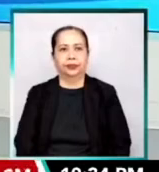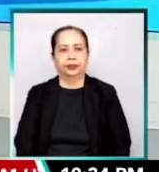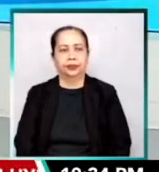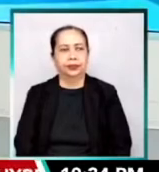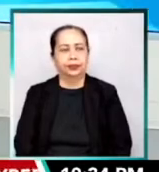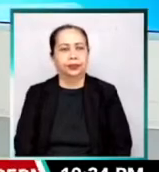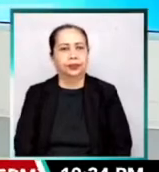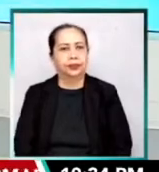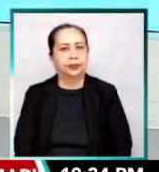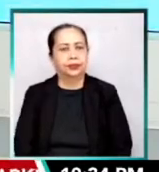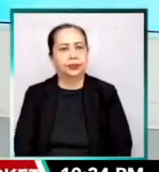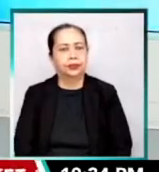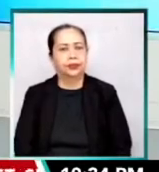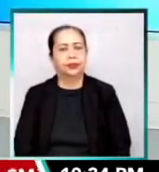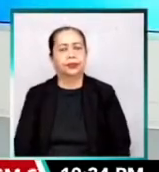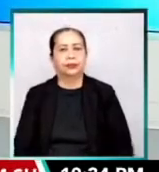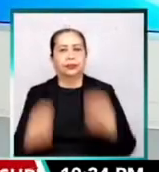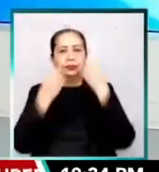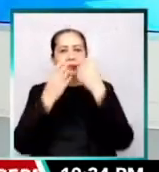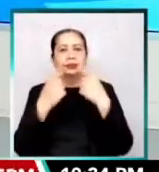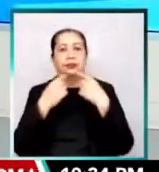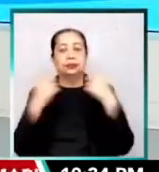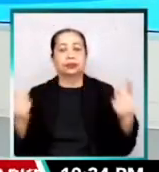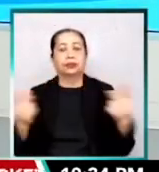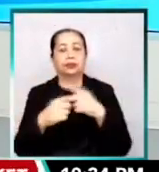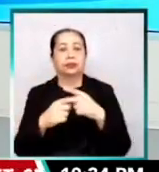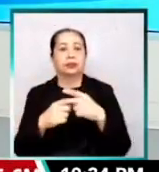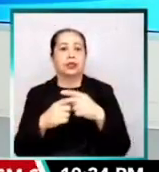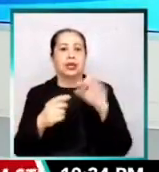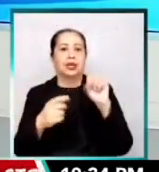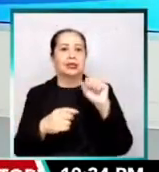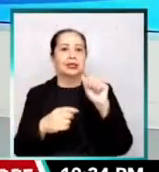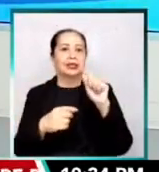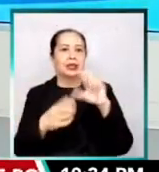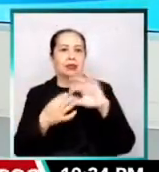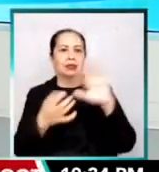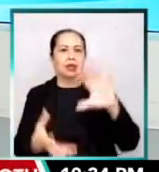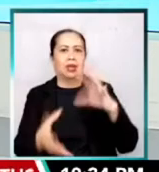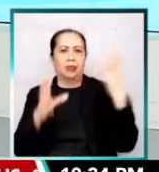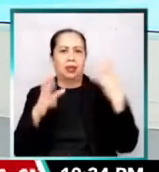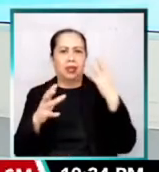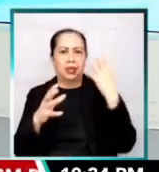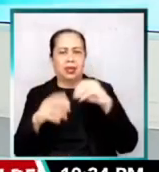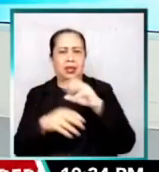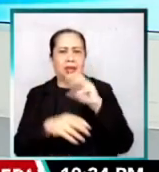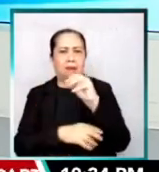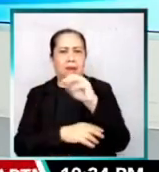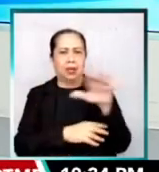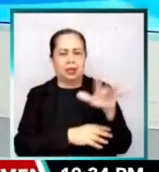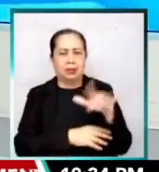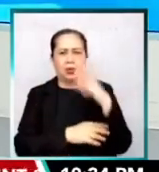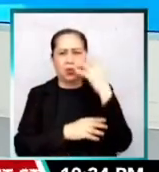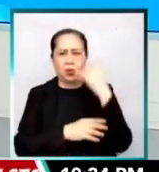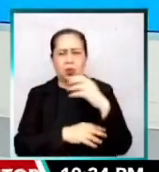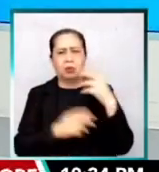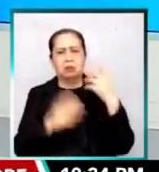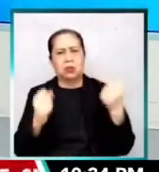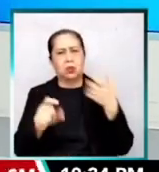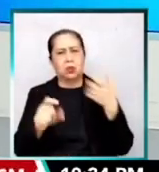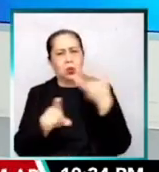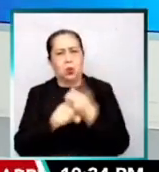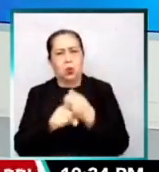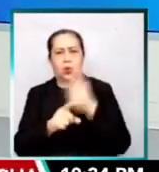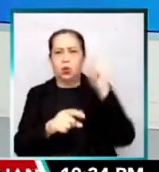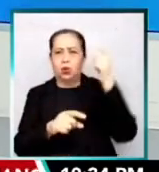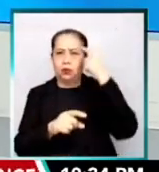Nagdeklara na ng state of calamity sa Misamis Occidental dahil sa malawakang pagbahang epekto ng shear line. Ayon sa gobernador ng